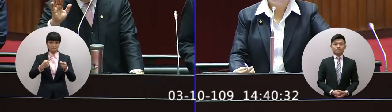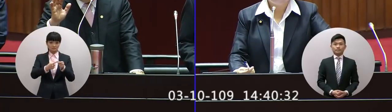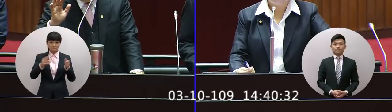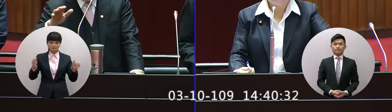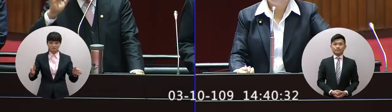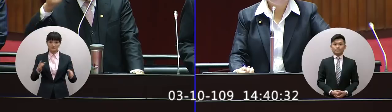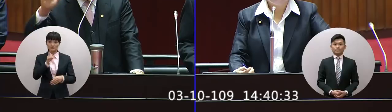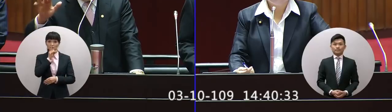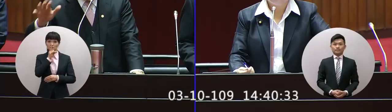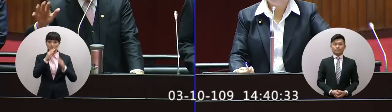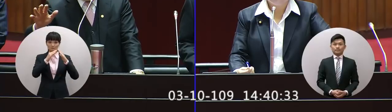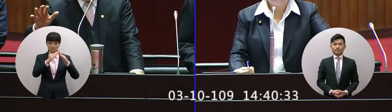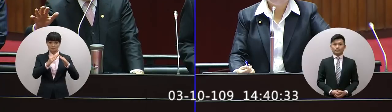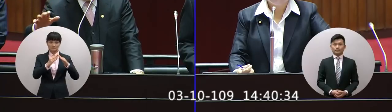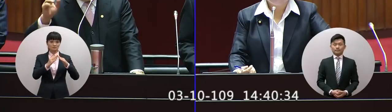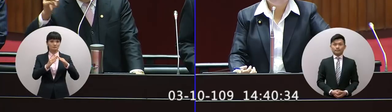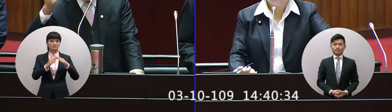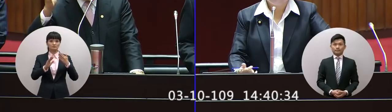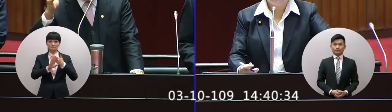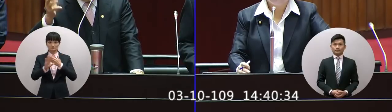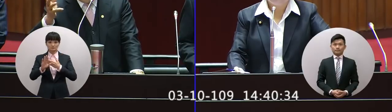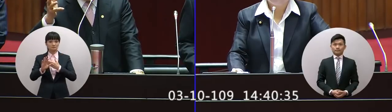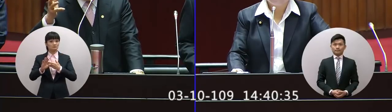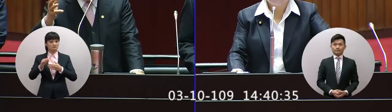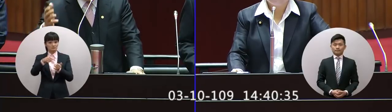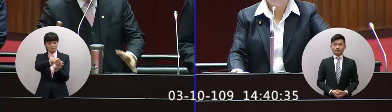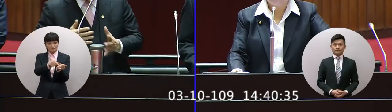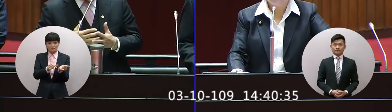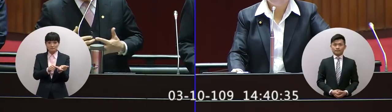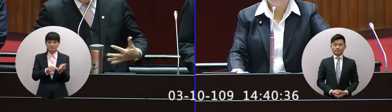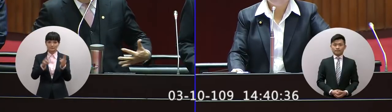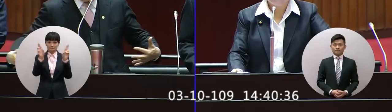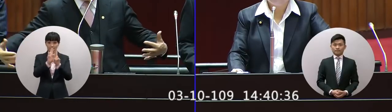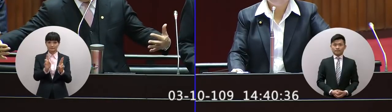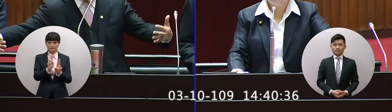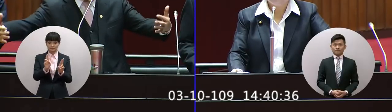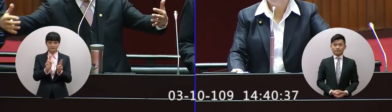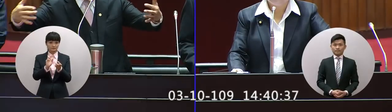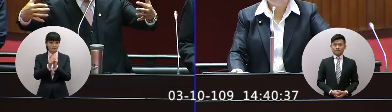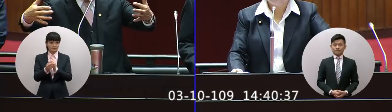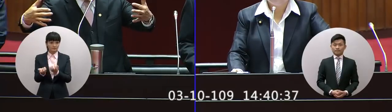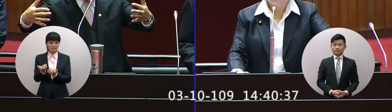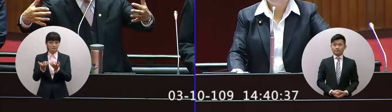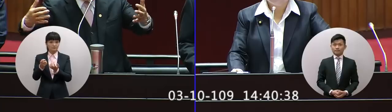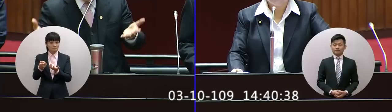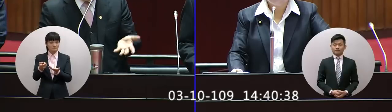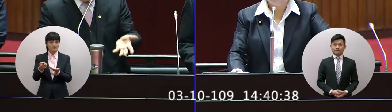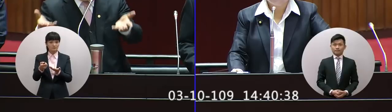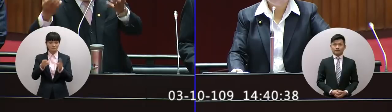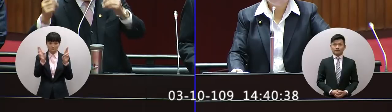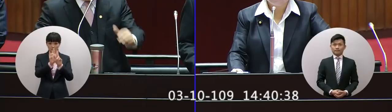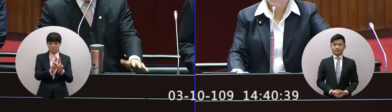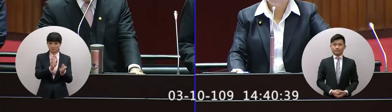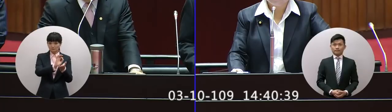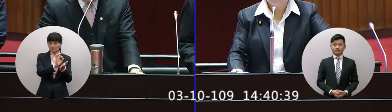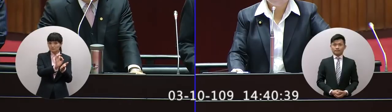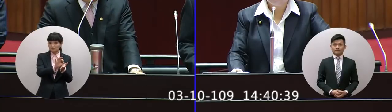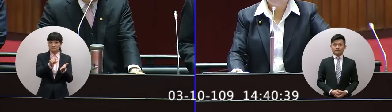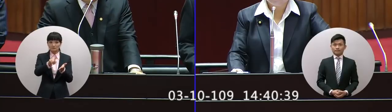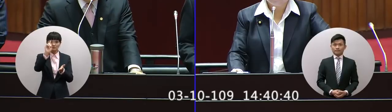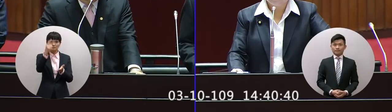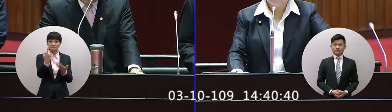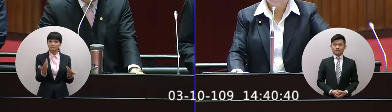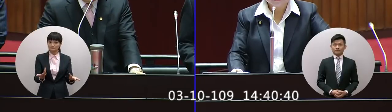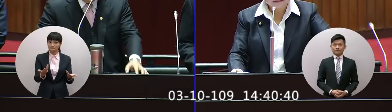的中部，用电80%是靠旁边县市发电给你用